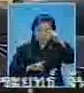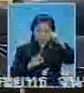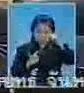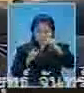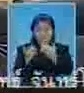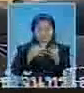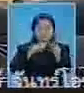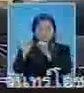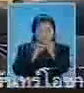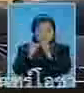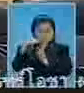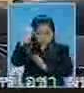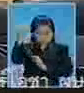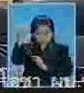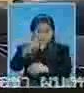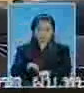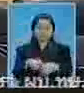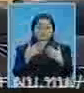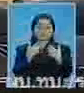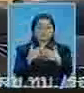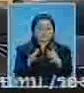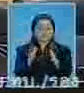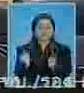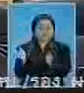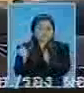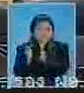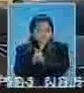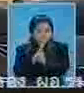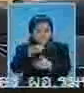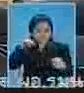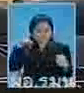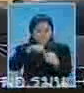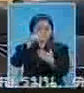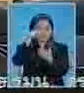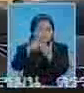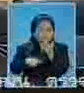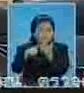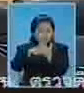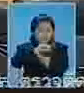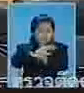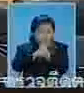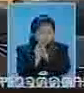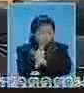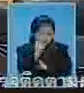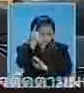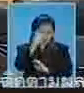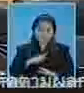ติมแต่ก็จะรวมถึงเรื่องของการปรับโครงสร้างภาษีนะครับในการน